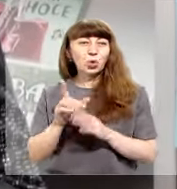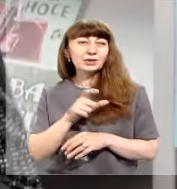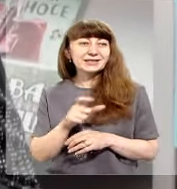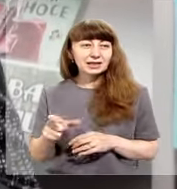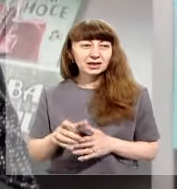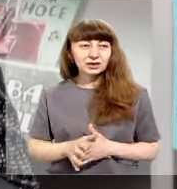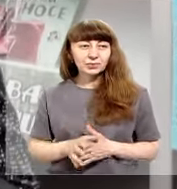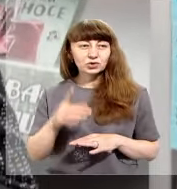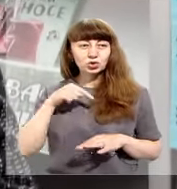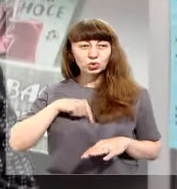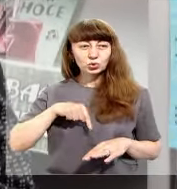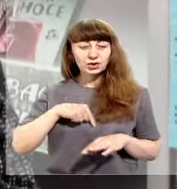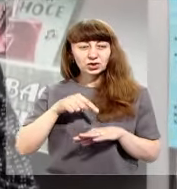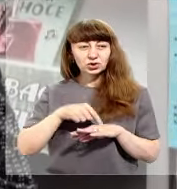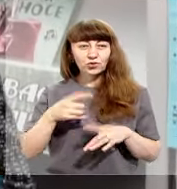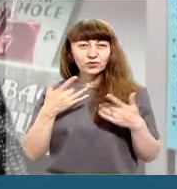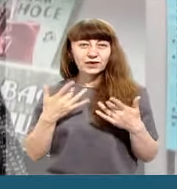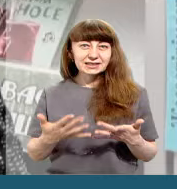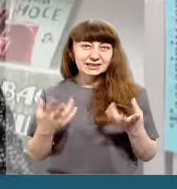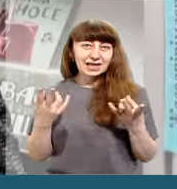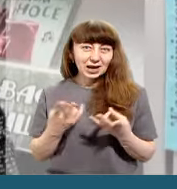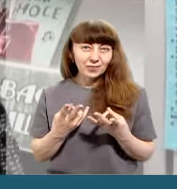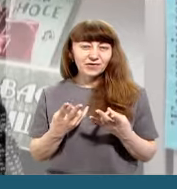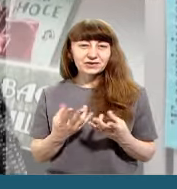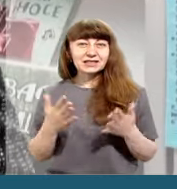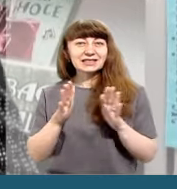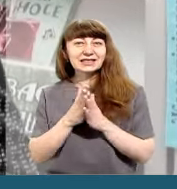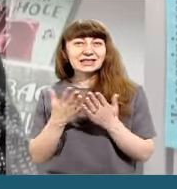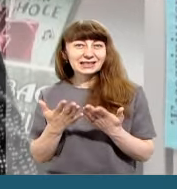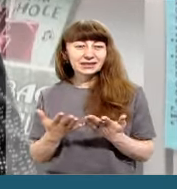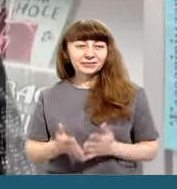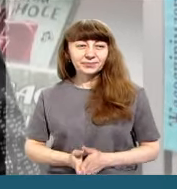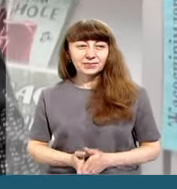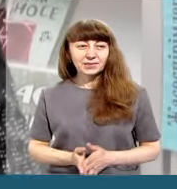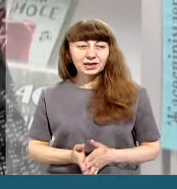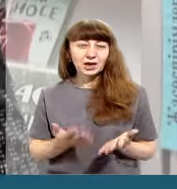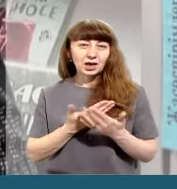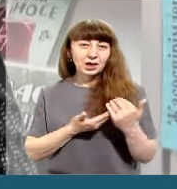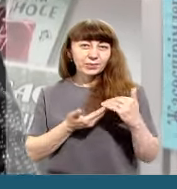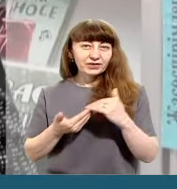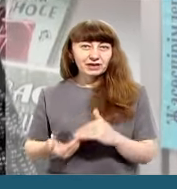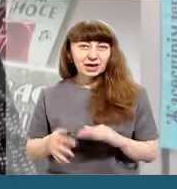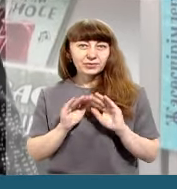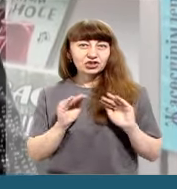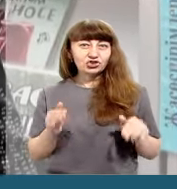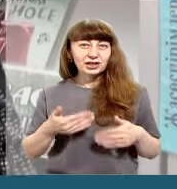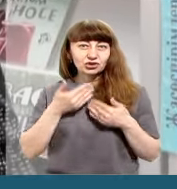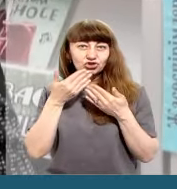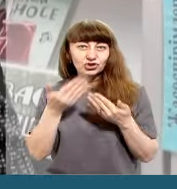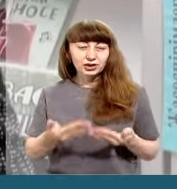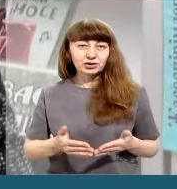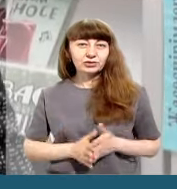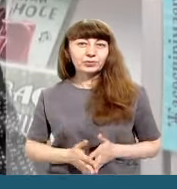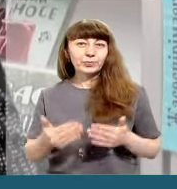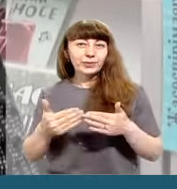какое-то такое ощущение какой-то востребованности, что ли, да, вот этой книги, да, и мы привлекаем детей к чтению, и